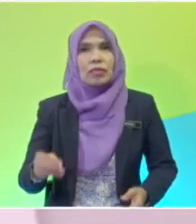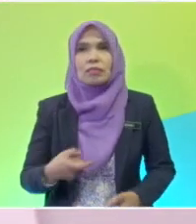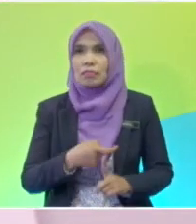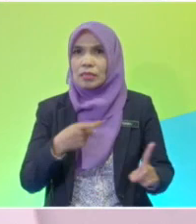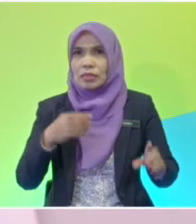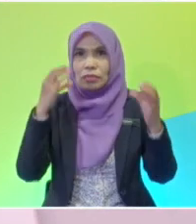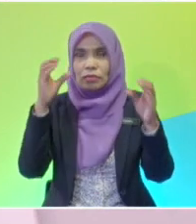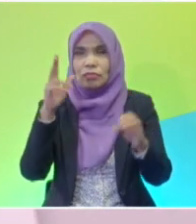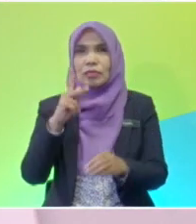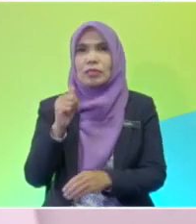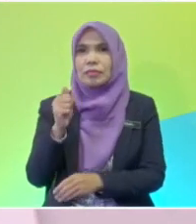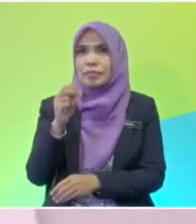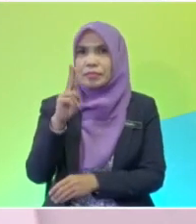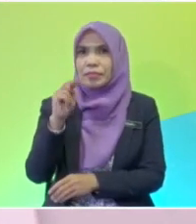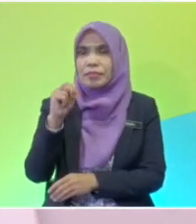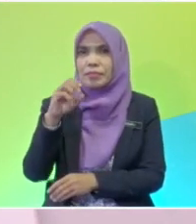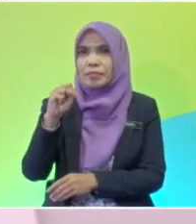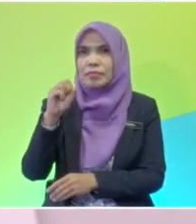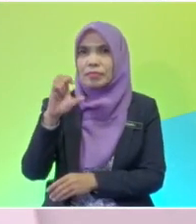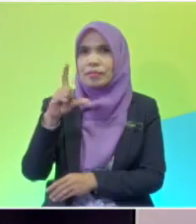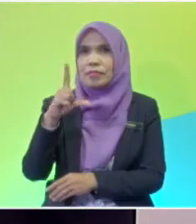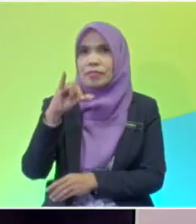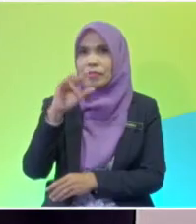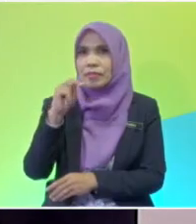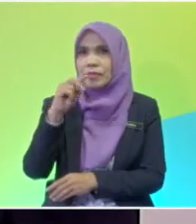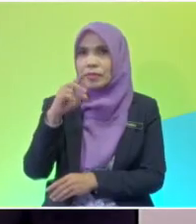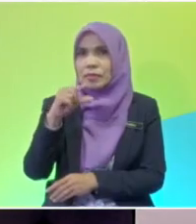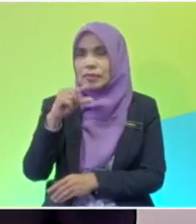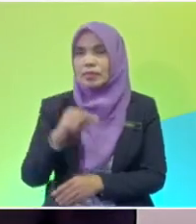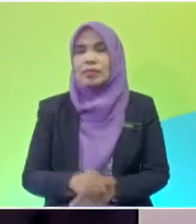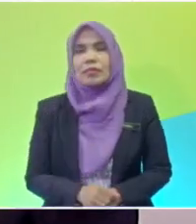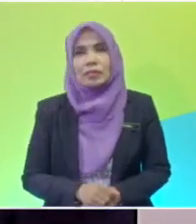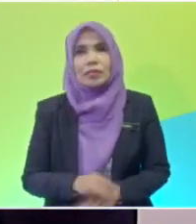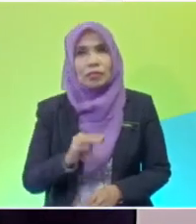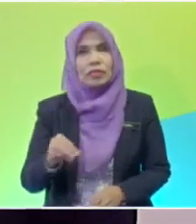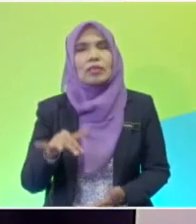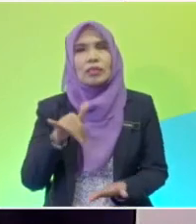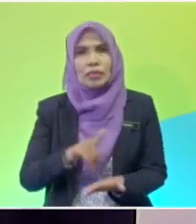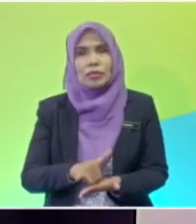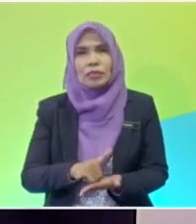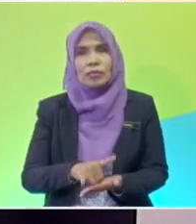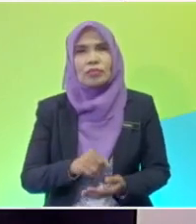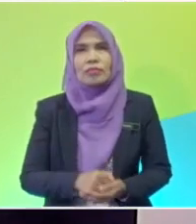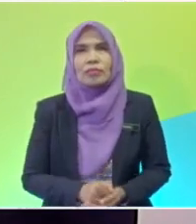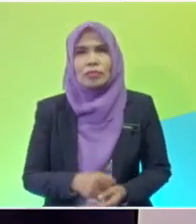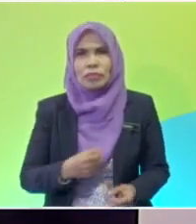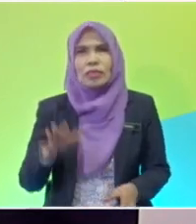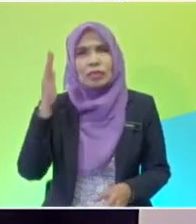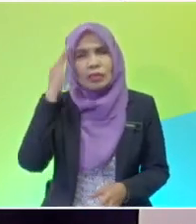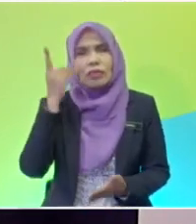mudah tahu apa ya sepatunya tapi bantuan yang diberikan kepada murid berkenaan tadi apakah antara